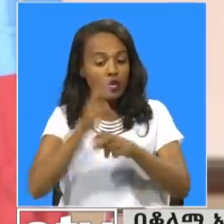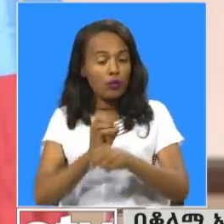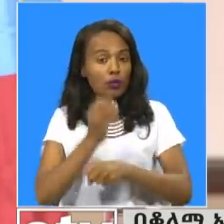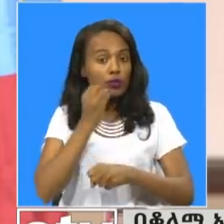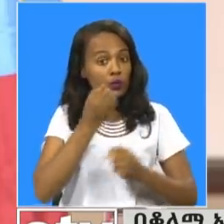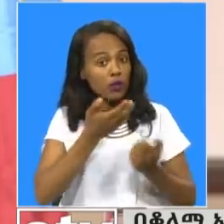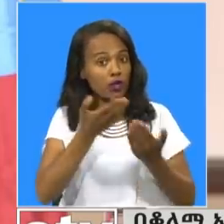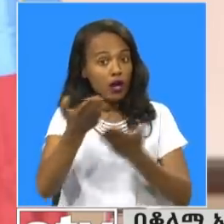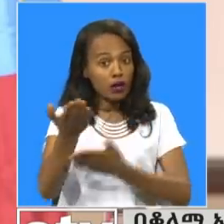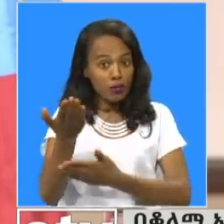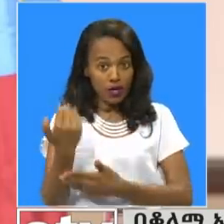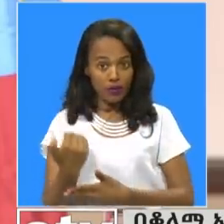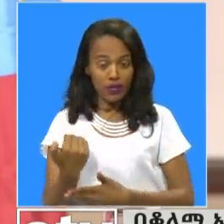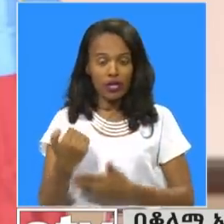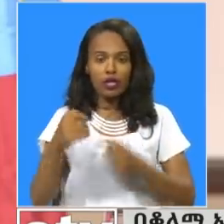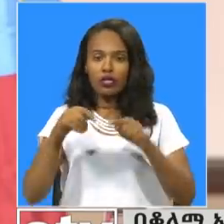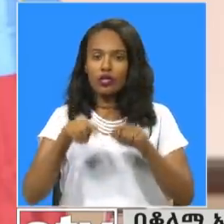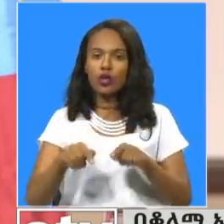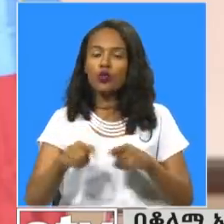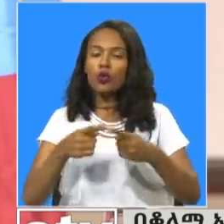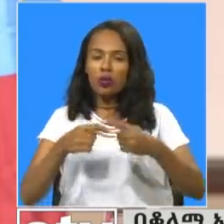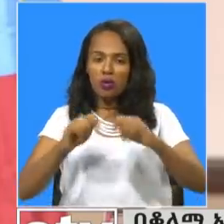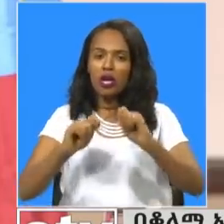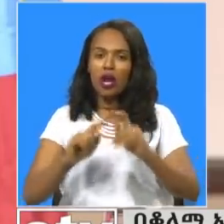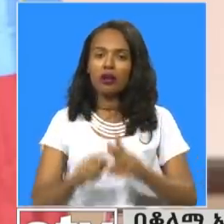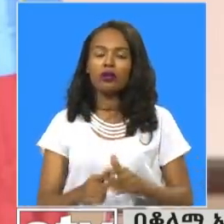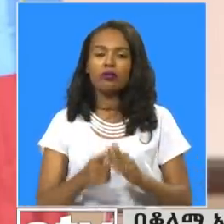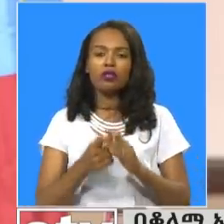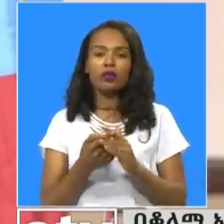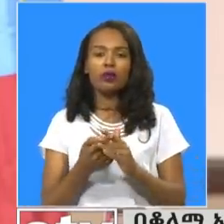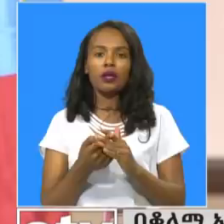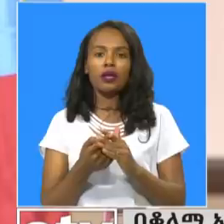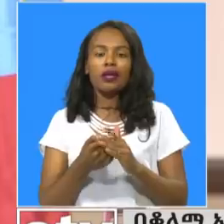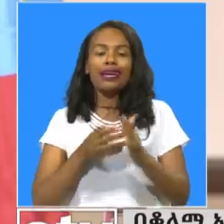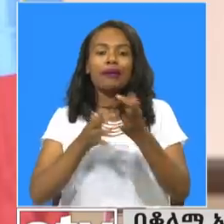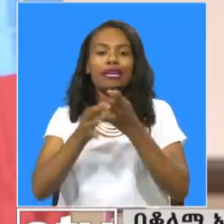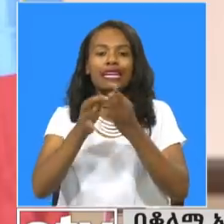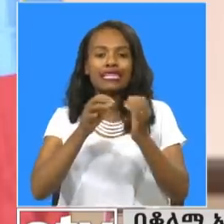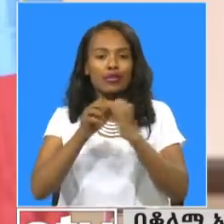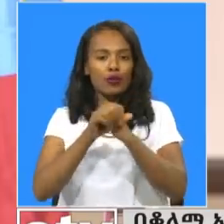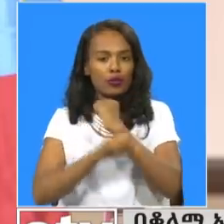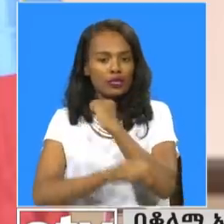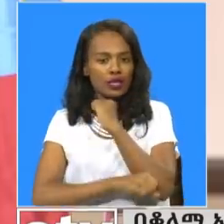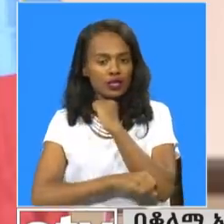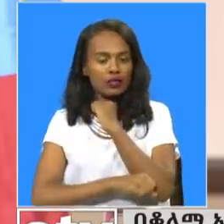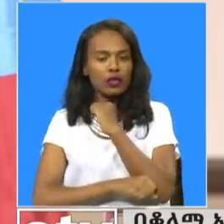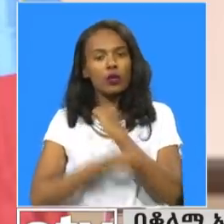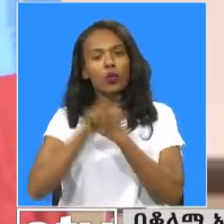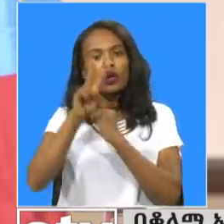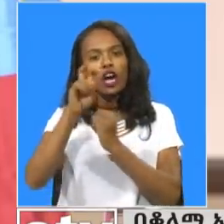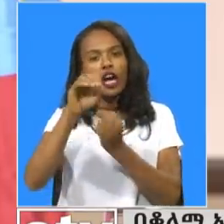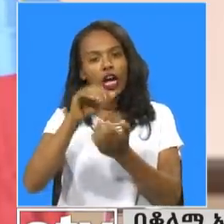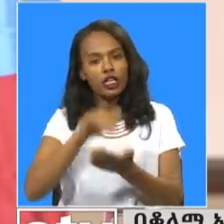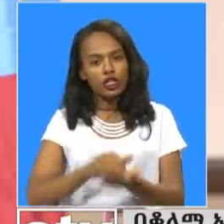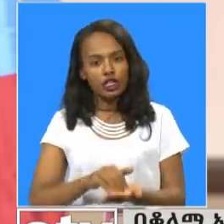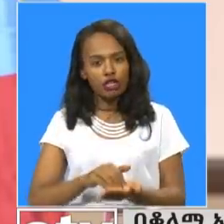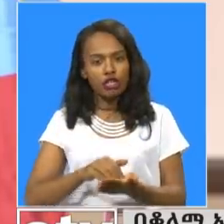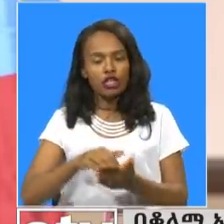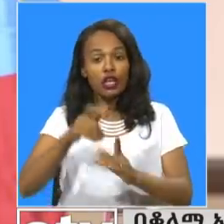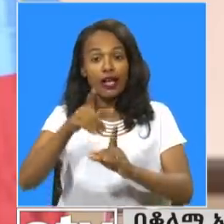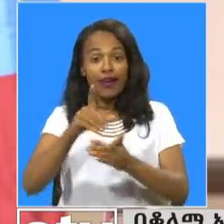ቤት አቅርቤ ነበር። ዘንድሮ ለሙከራ እንደምንጀምር በገለጽንላችሁ መሰረት ወደ 20 ሺህ